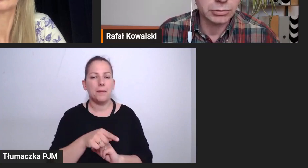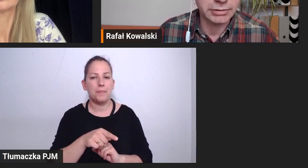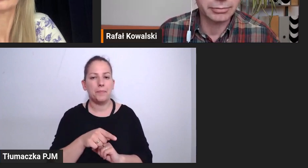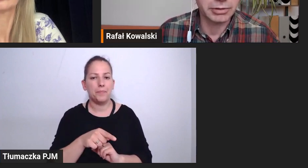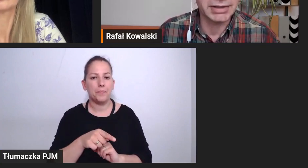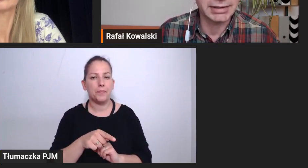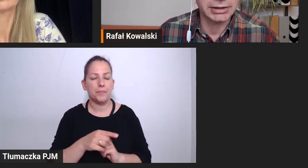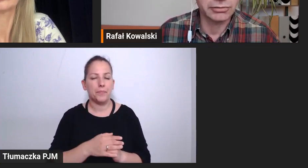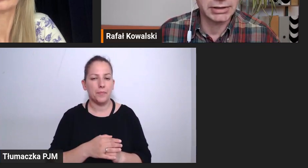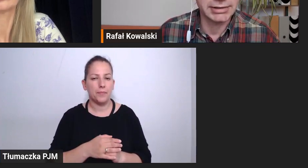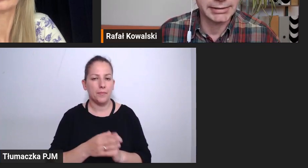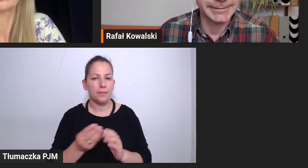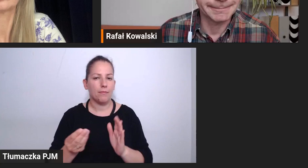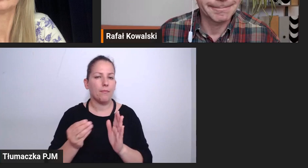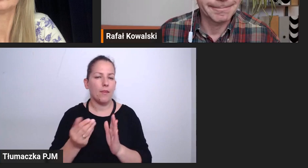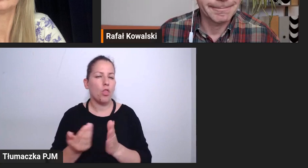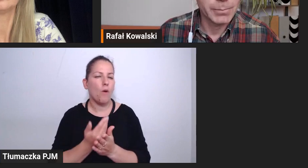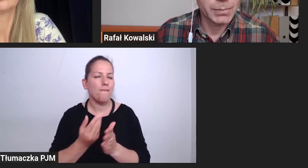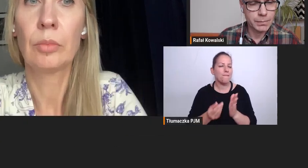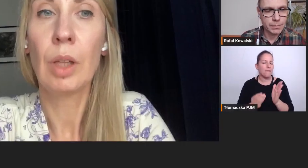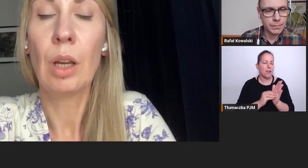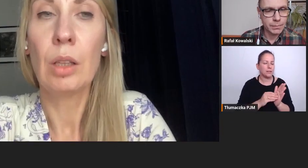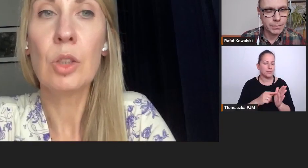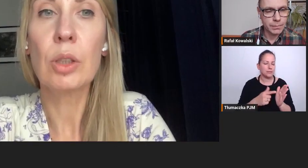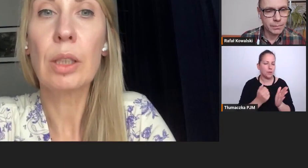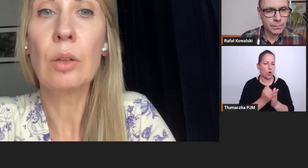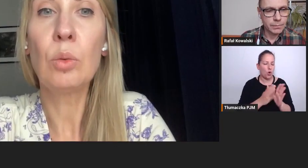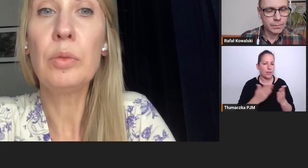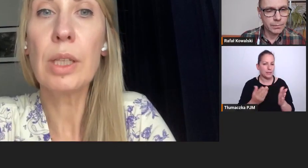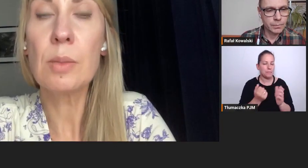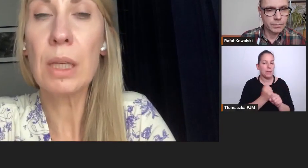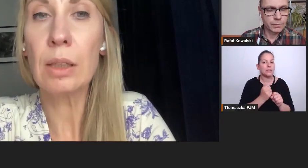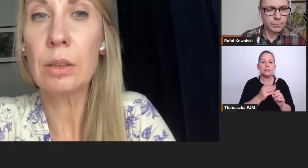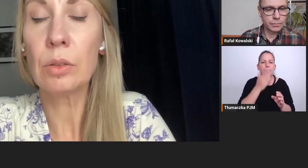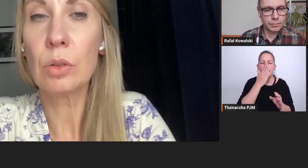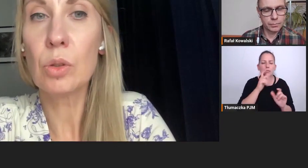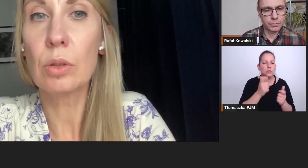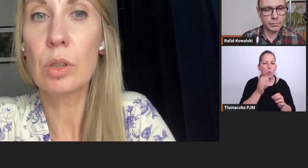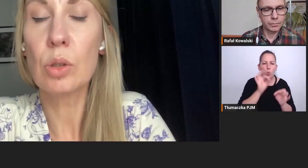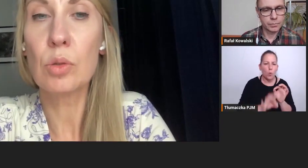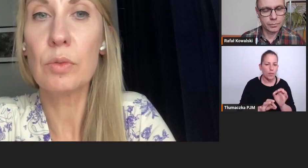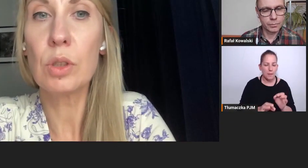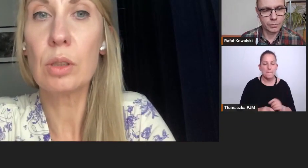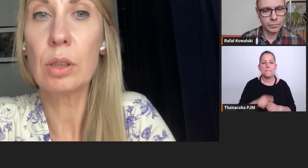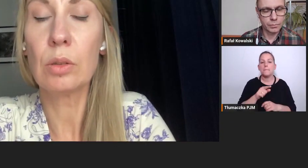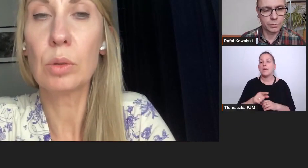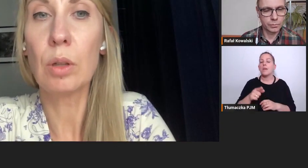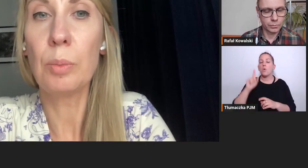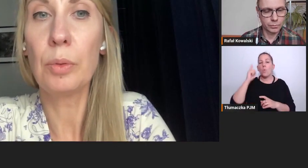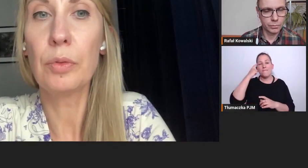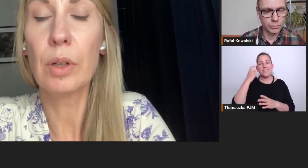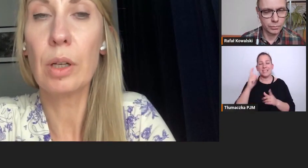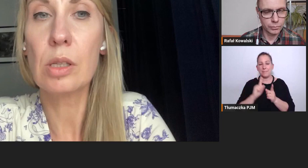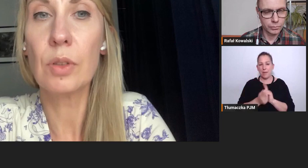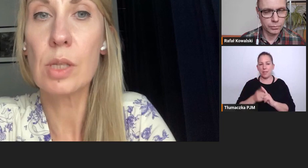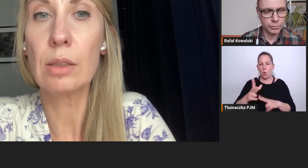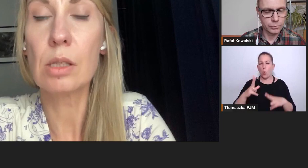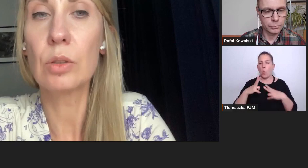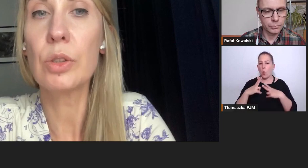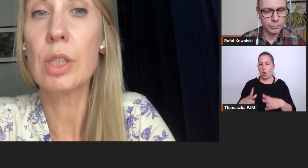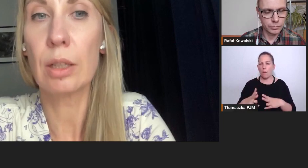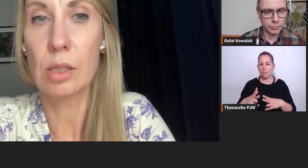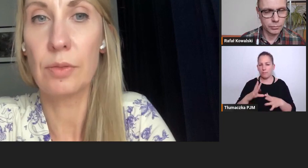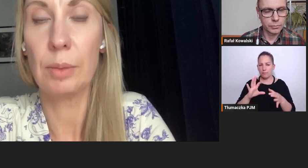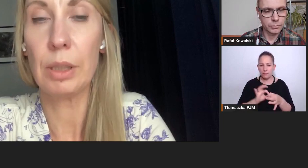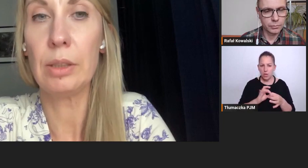zmiany, które wprowadza ta nowelizacja? Znaczy, takie główne zmiany to dotyczą oczywiście tych urlopów